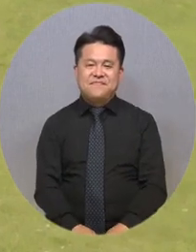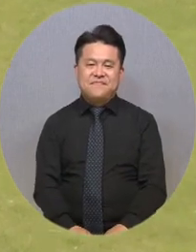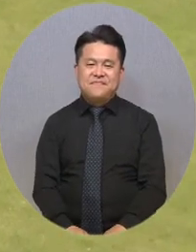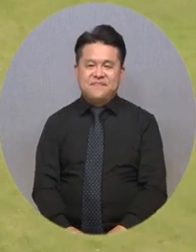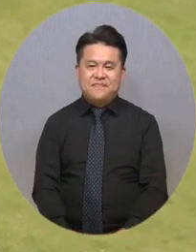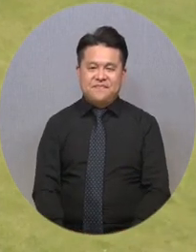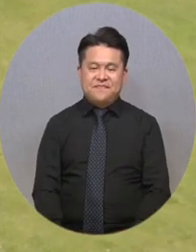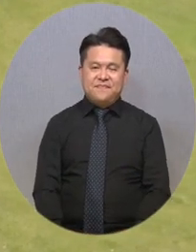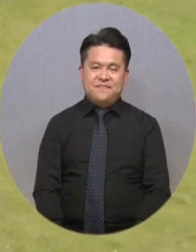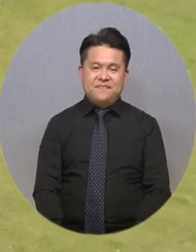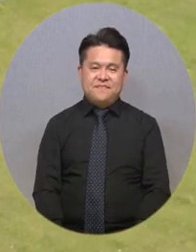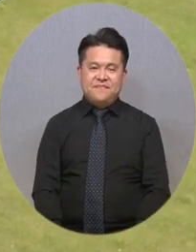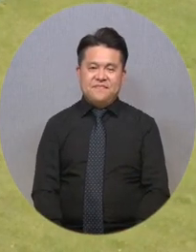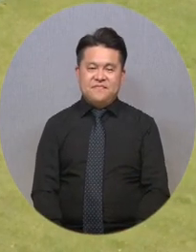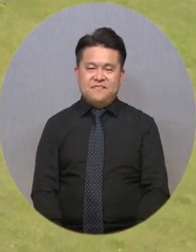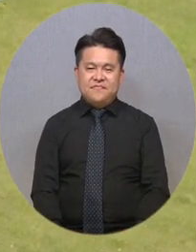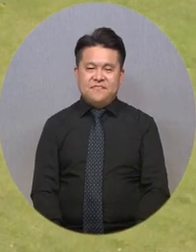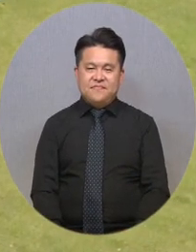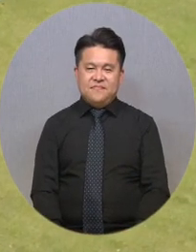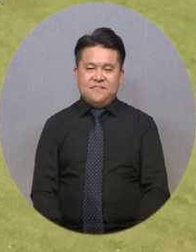왜 유관님 이런 거 잘 나오시네.